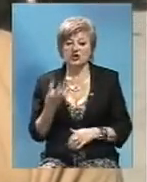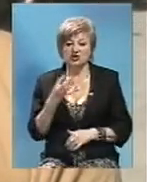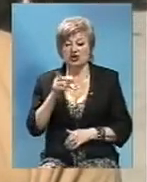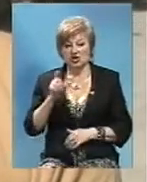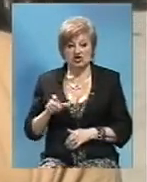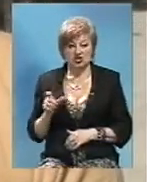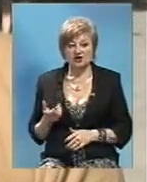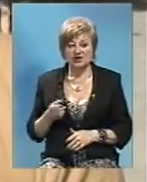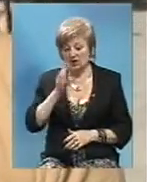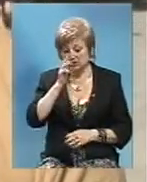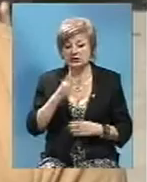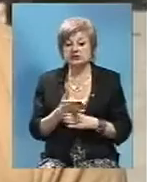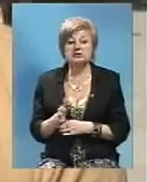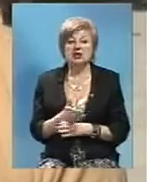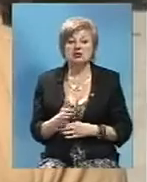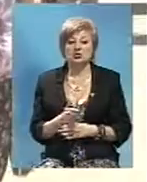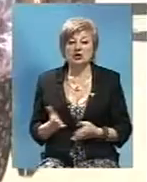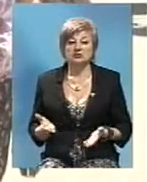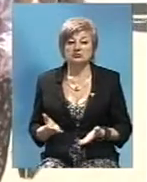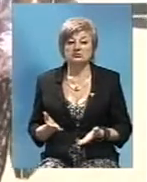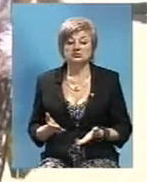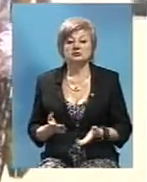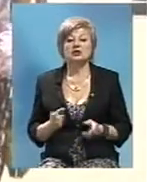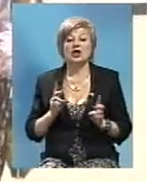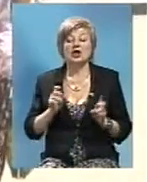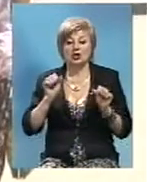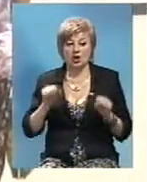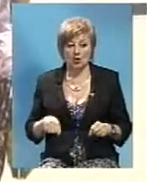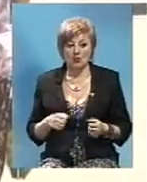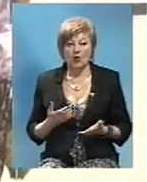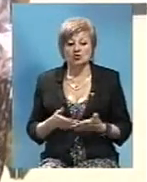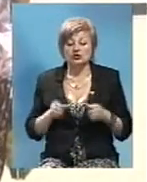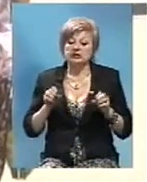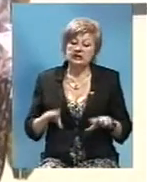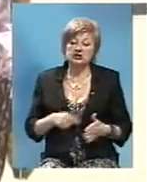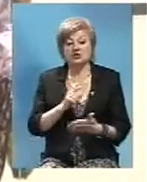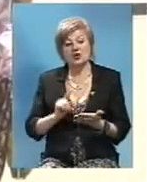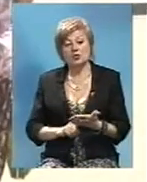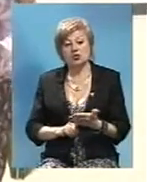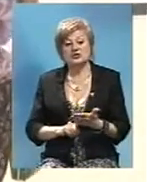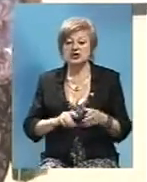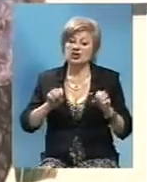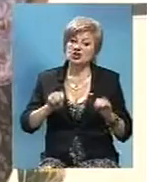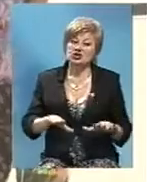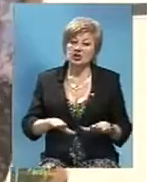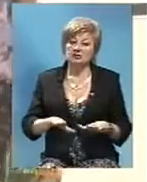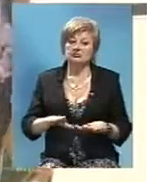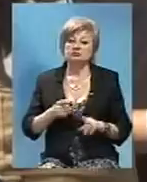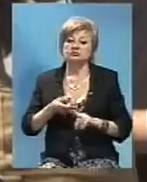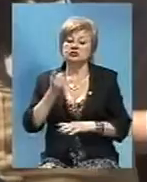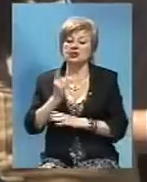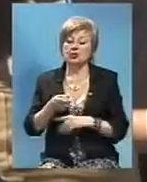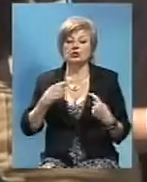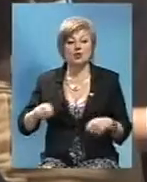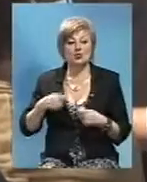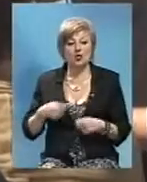нас просто залишають без засобів існування. Яким може бути Соломонове рішення з цього питання? І чи ухвалена наразі заборона з